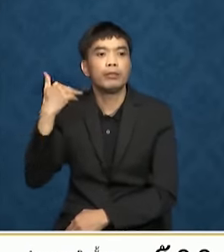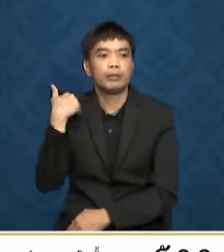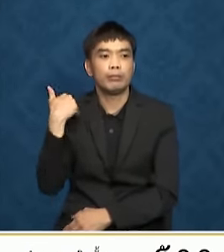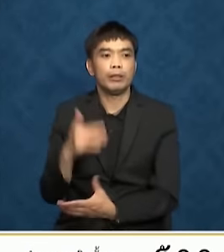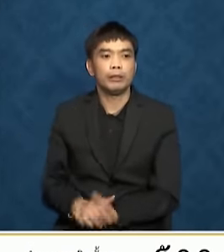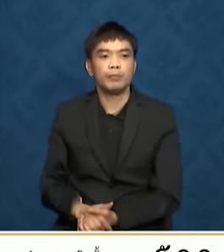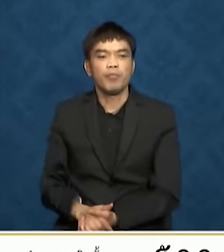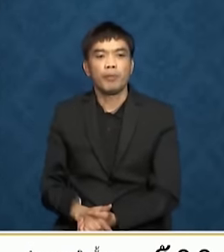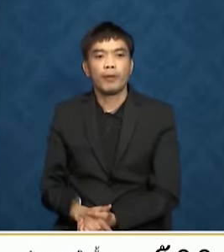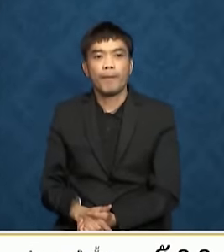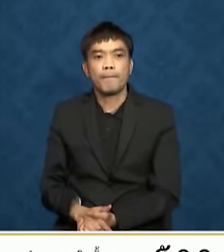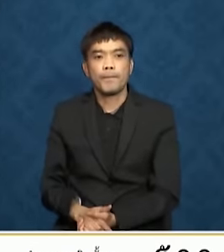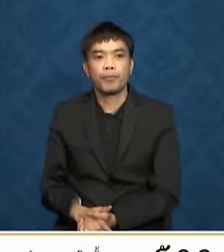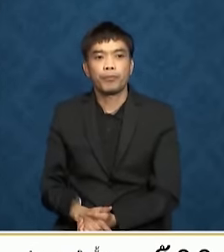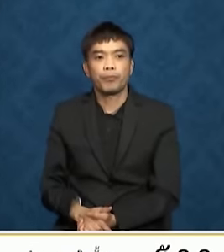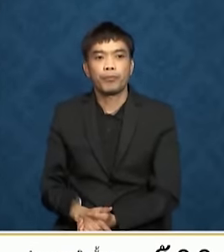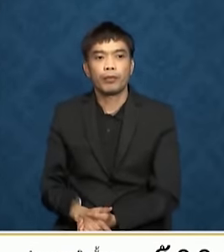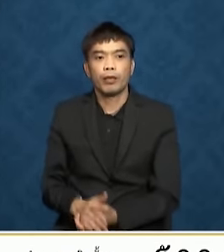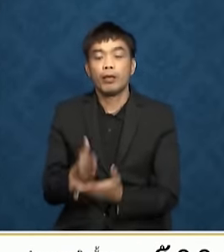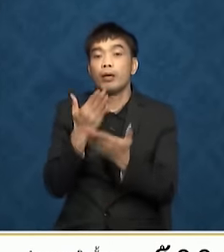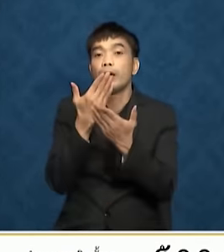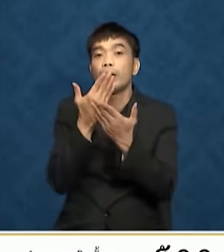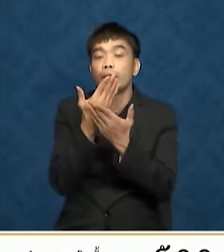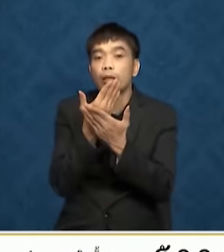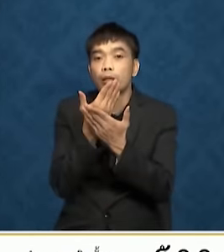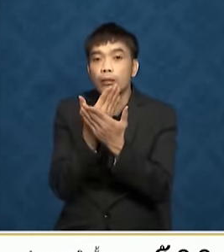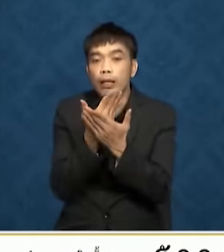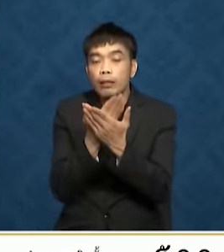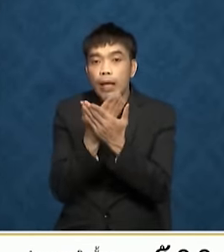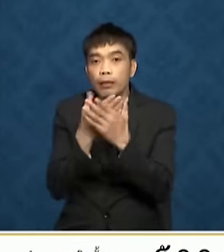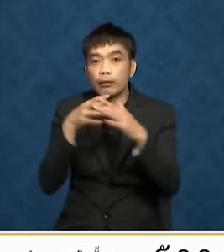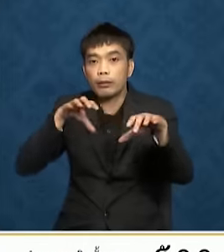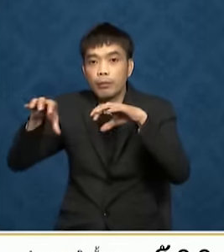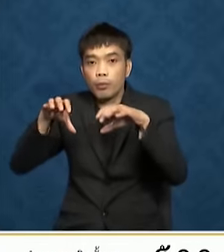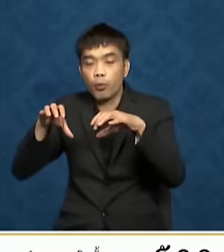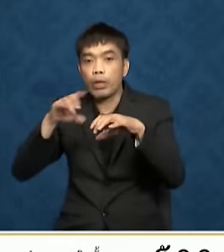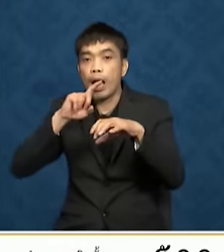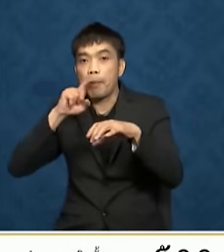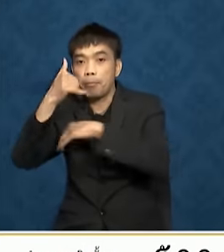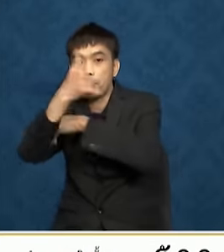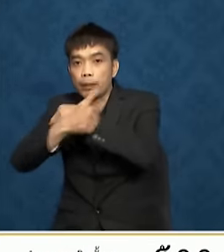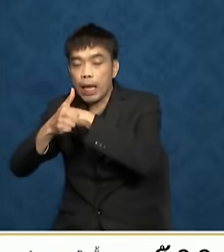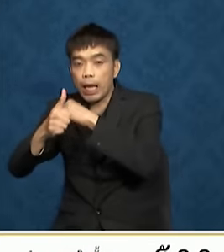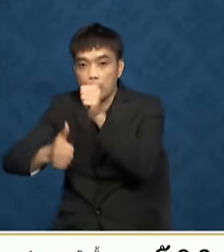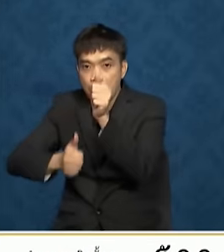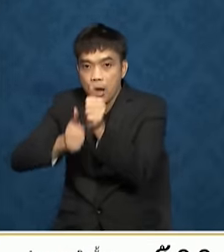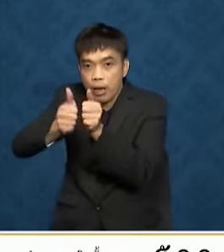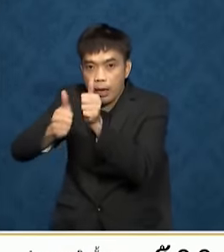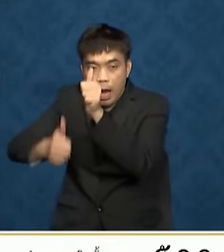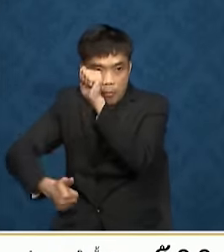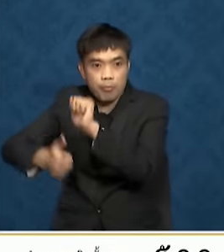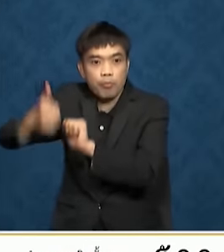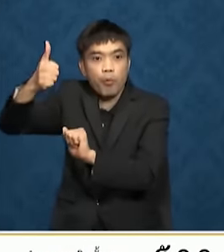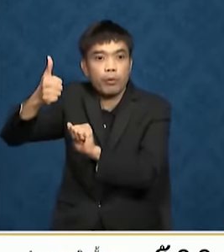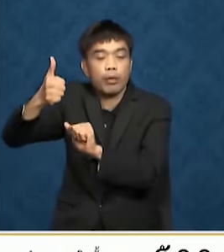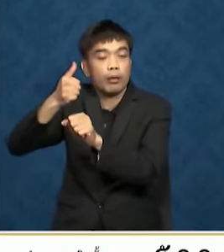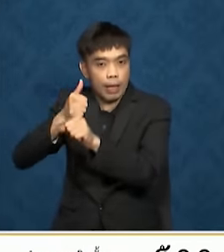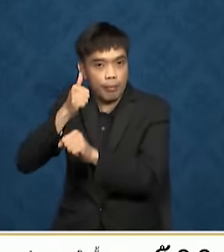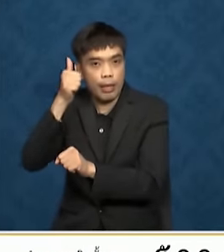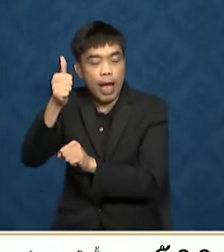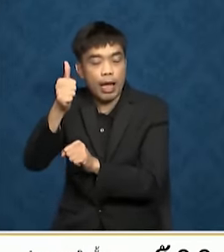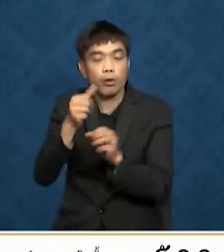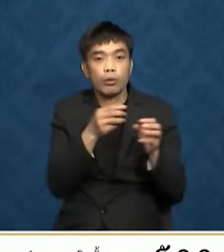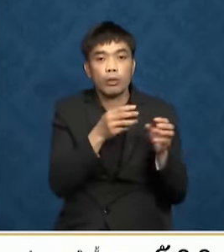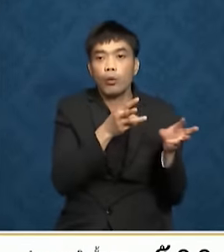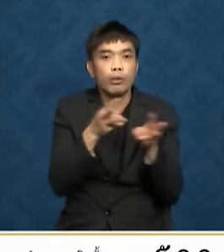ว่างบประมาณที่มันจัดมาเนี่ยมันจะพอที่จะมีอะไรที่จะพอที่จะไปสู้ประเทศเพื่อนบ้านที่อยู่ในอาเซียนหรือว่าในเอเชียในเรื่องเกี่ยวกับ